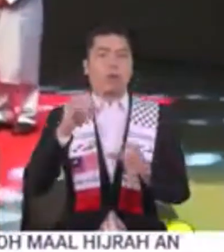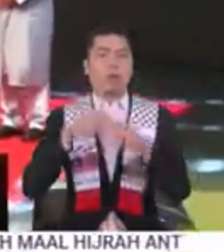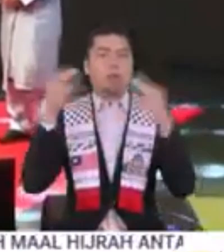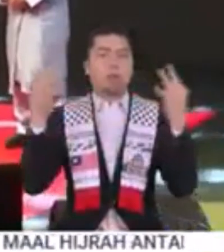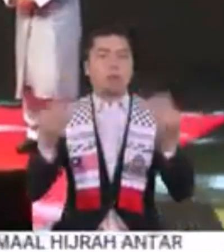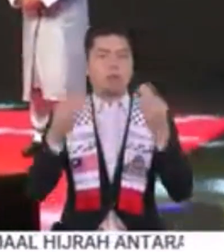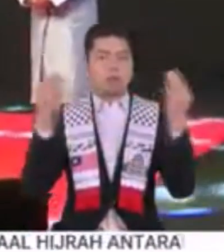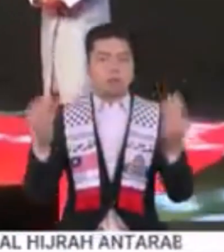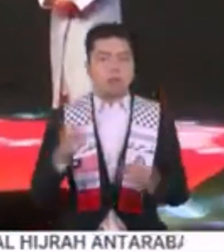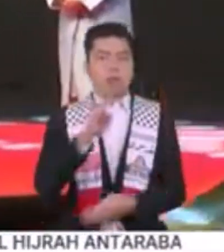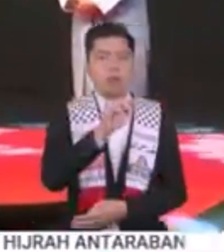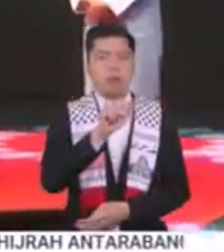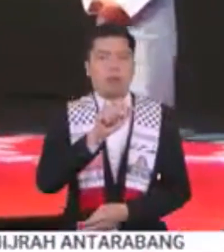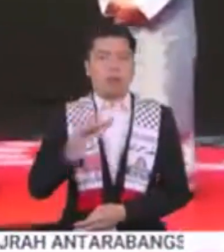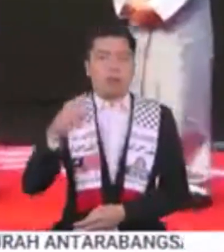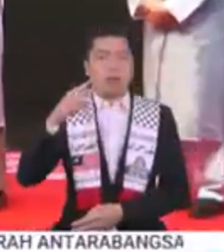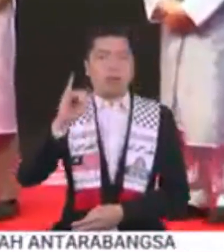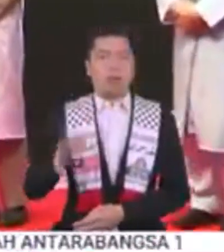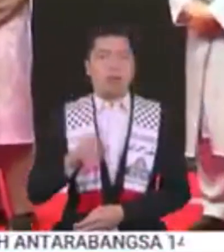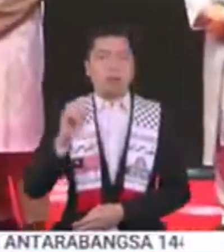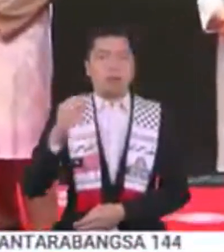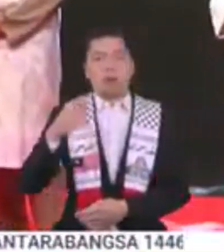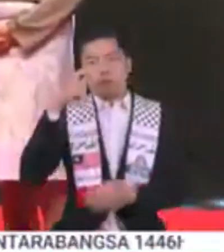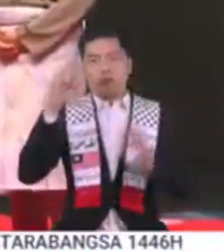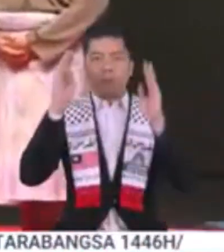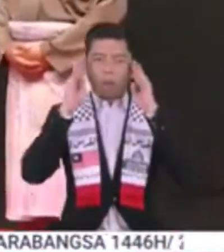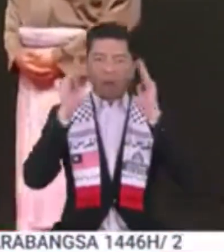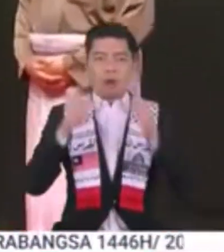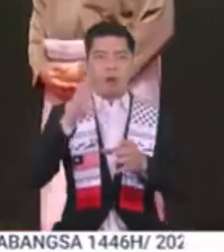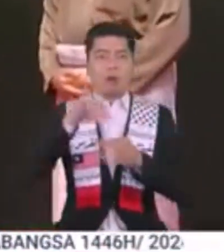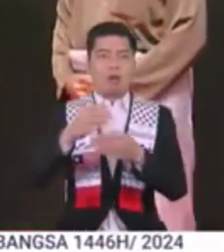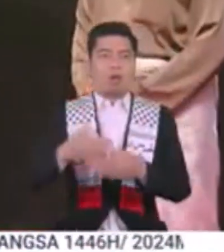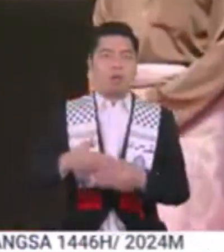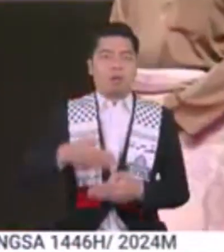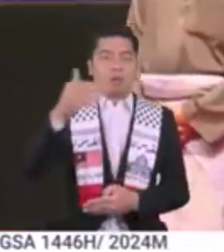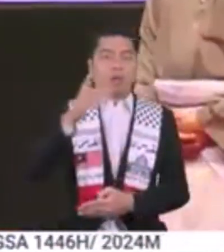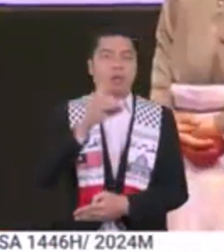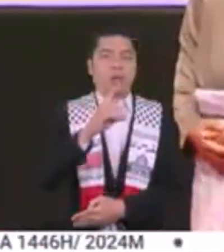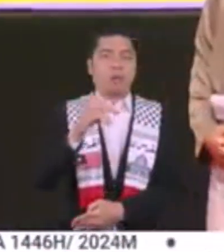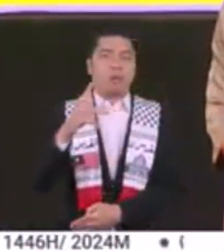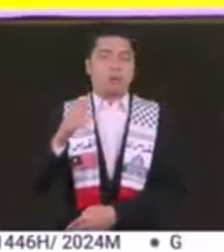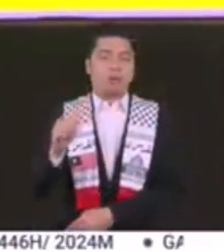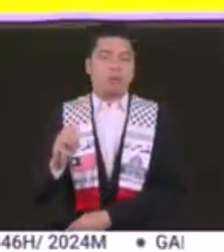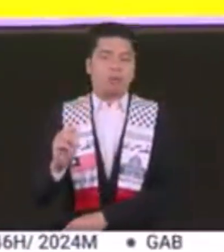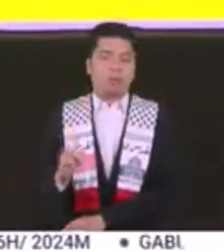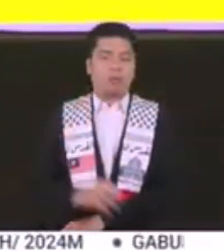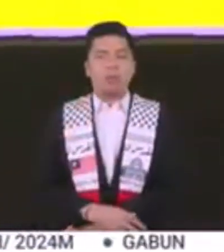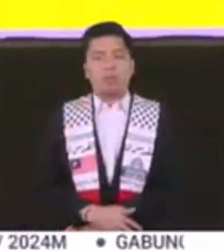Majlis Sambutan Maal Hijrah Peringkat Negeri Pahang di Auditorium Darul Makmur, Kuantan.